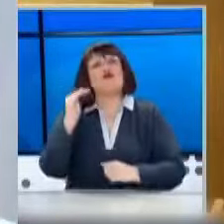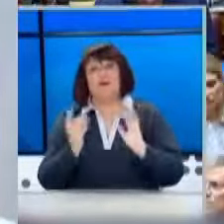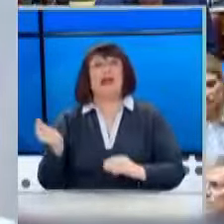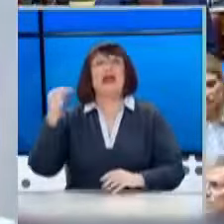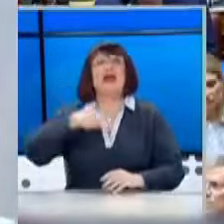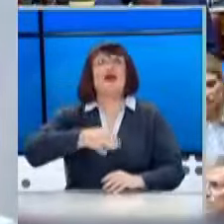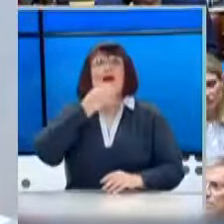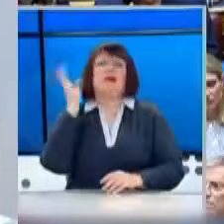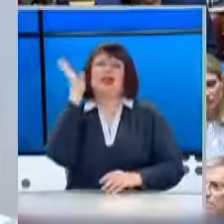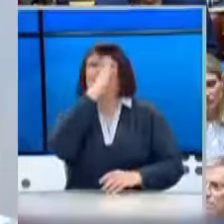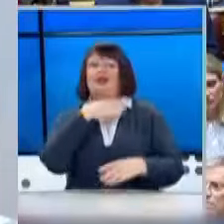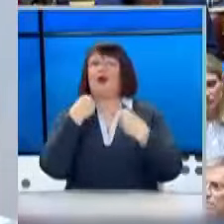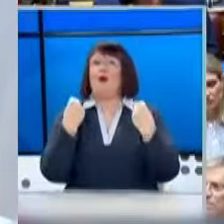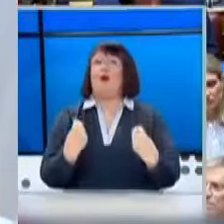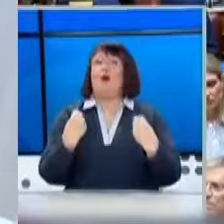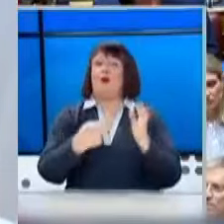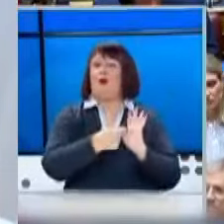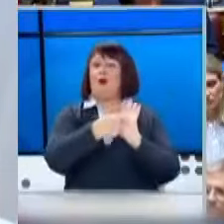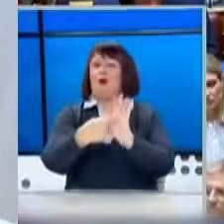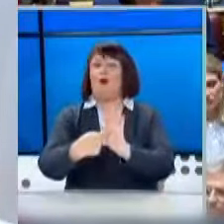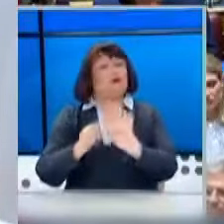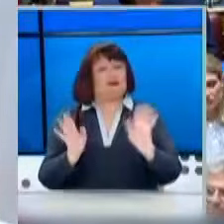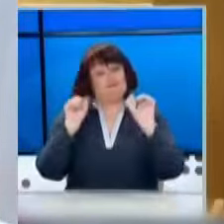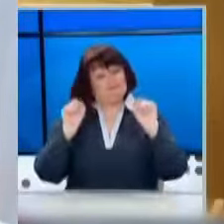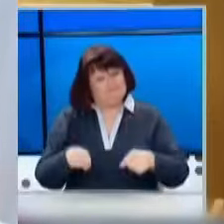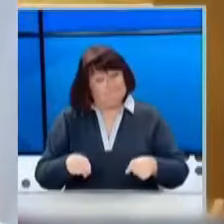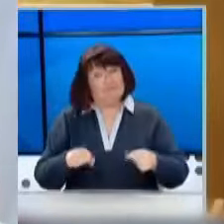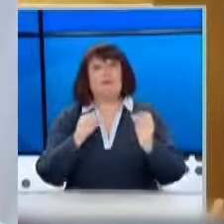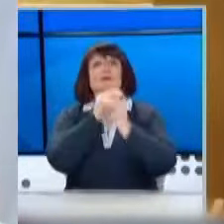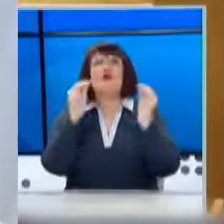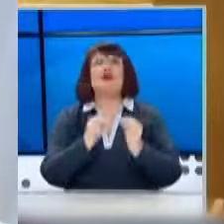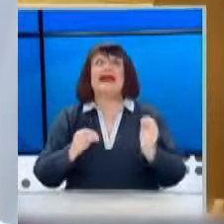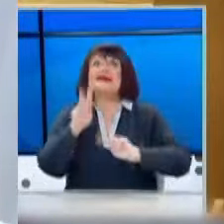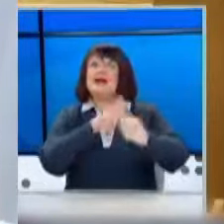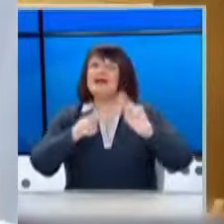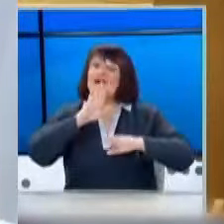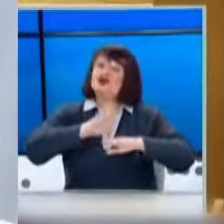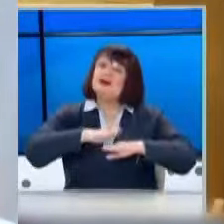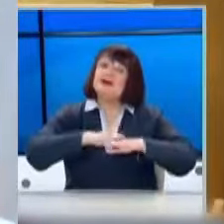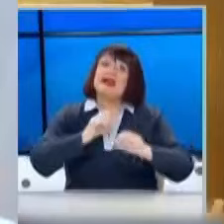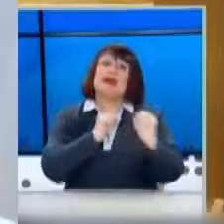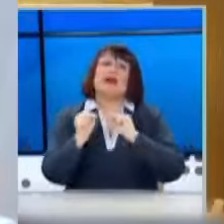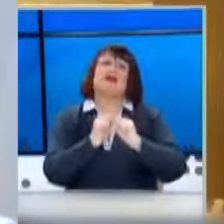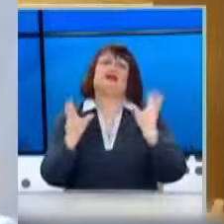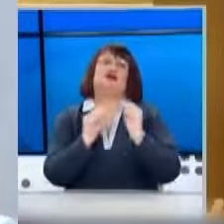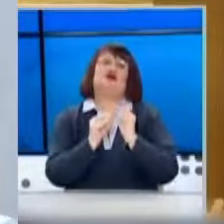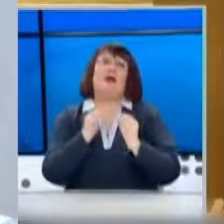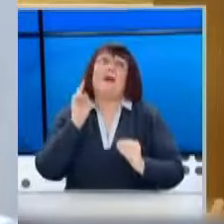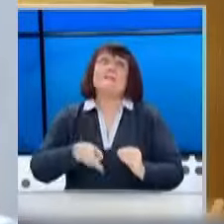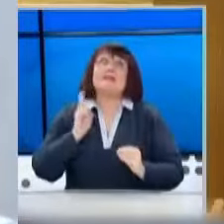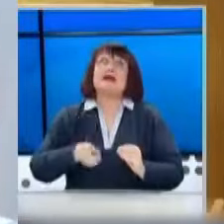δεξιάς αρχίζει να σχηματίζεται ένα πολύ ισχυρό αντισυστημικό μέτωπο που